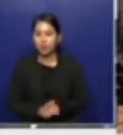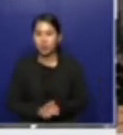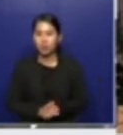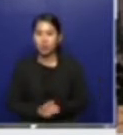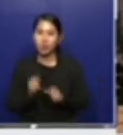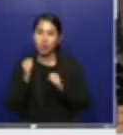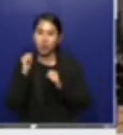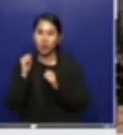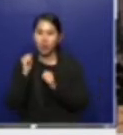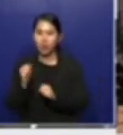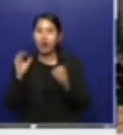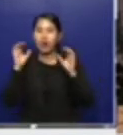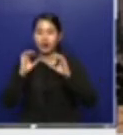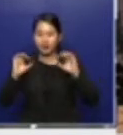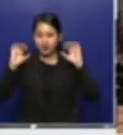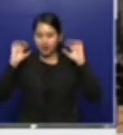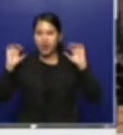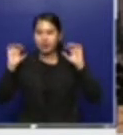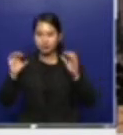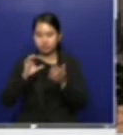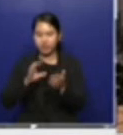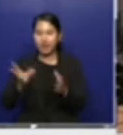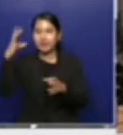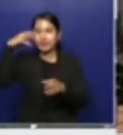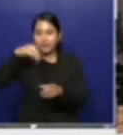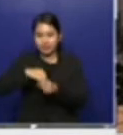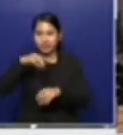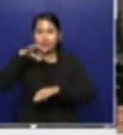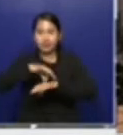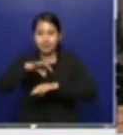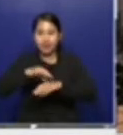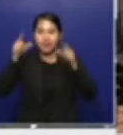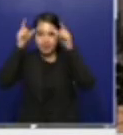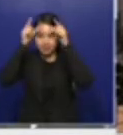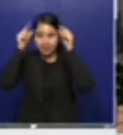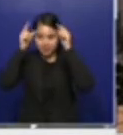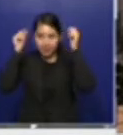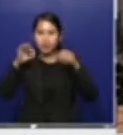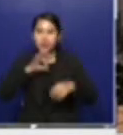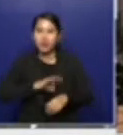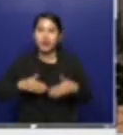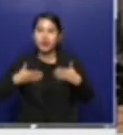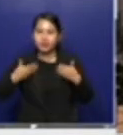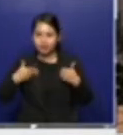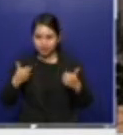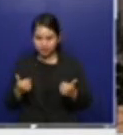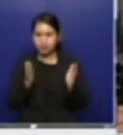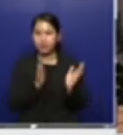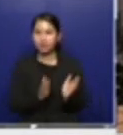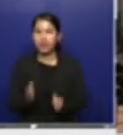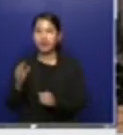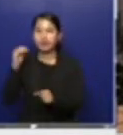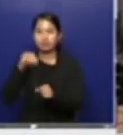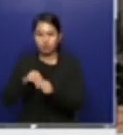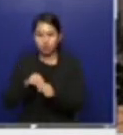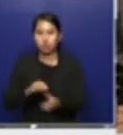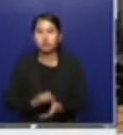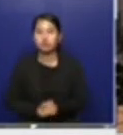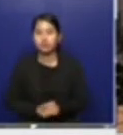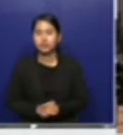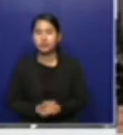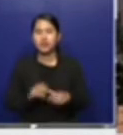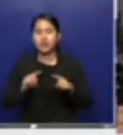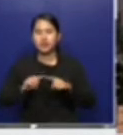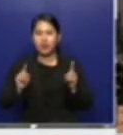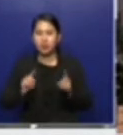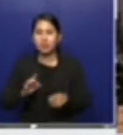ฐบาลก็ได้บรรจุไปบางส่วนในส่วนของพยาบาลก็ดีใจกับพยาบาลก็อยู่ในช่วงดำเนินการพยาบาลกับสาธารณสุขแต่ก็มีหน่